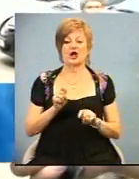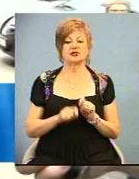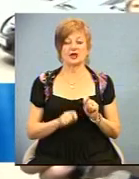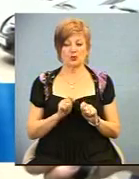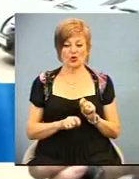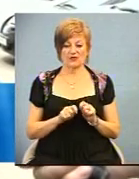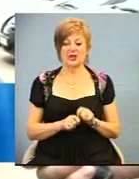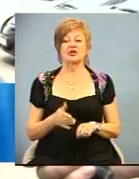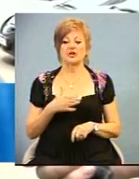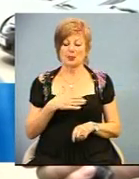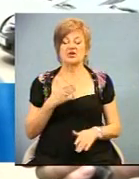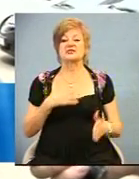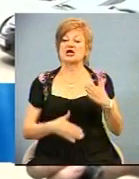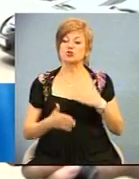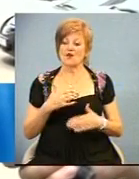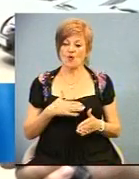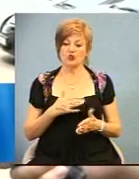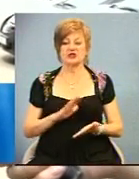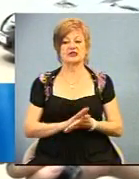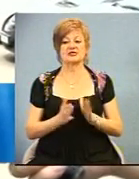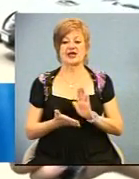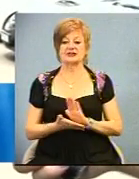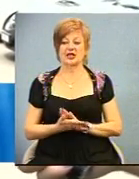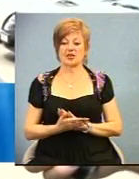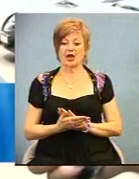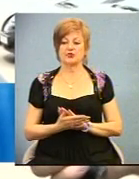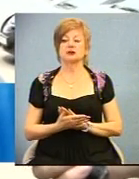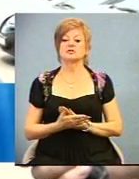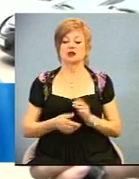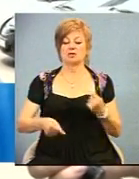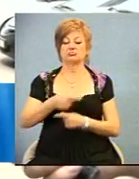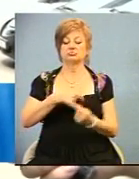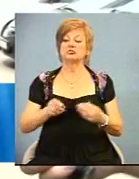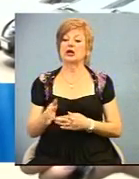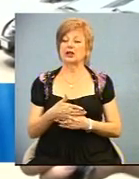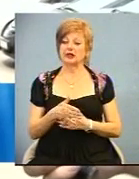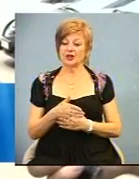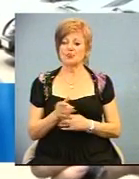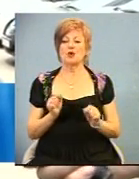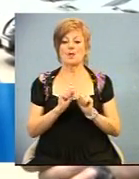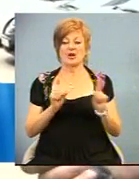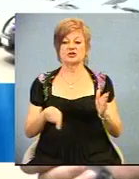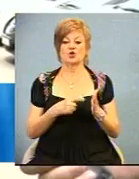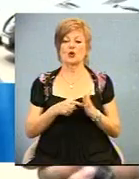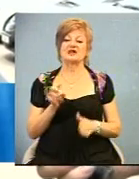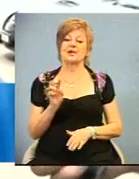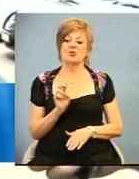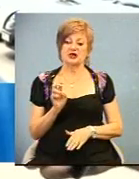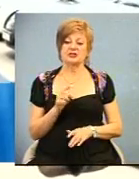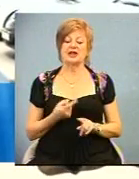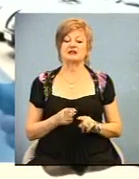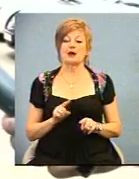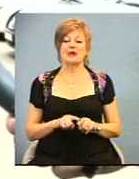ми задоволені станом обігу рибної продукції в супермаркетах міста Бердянська, тому